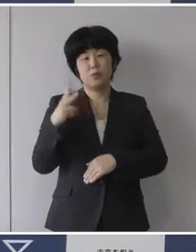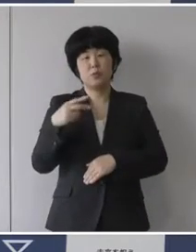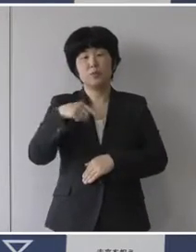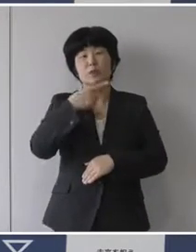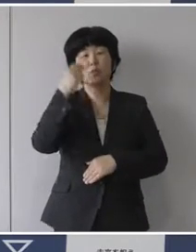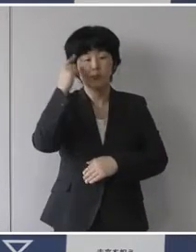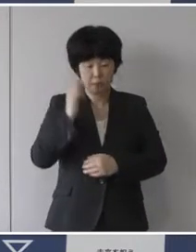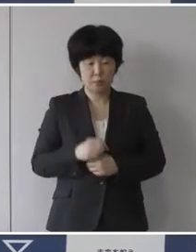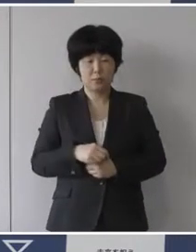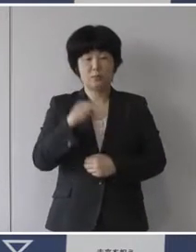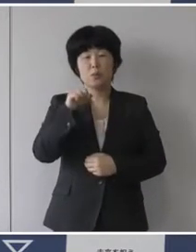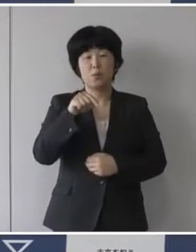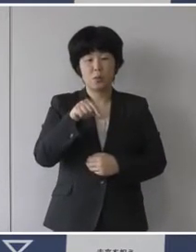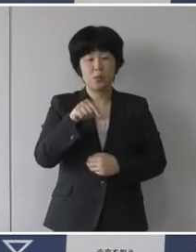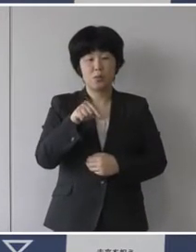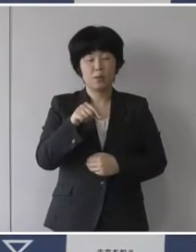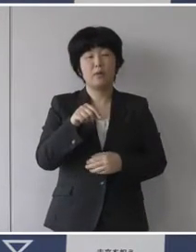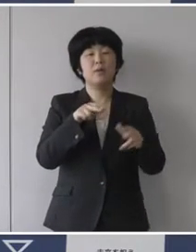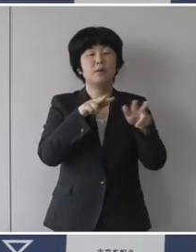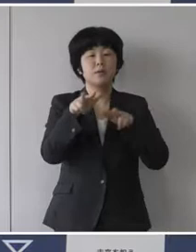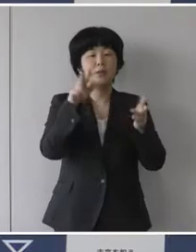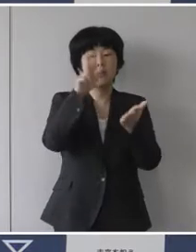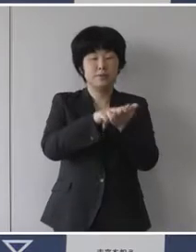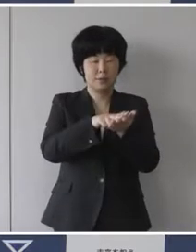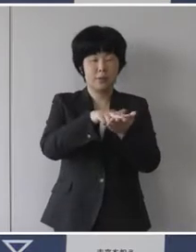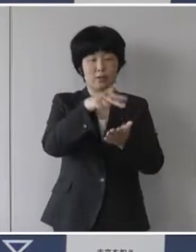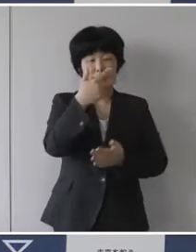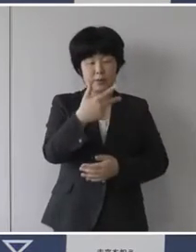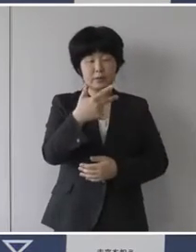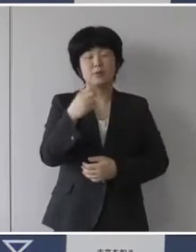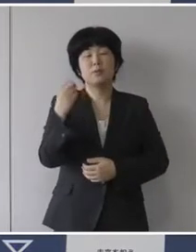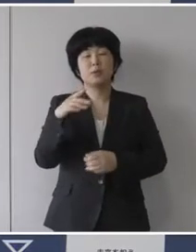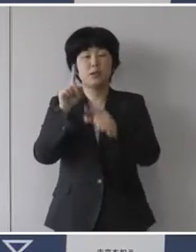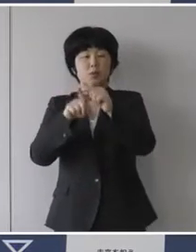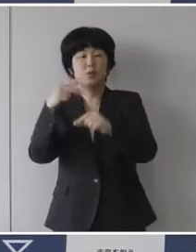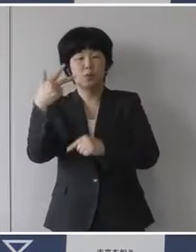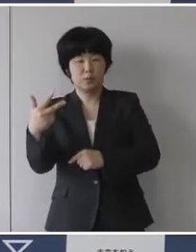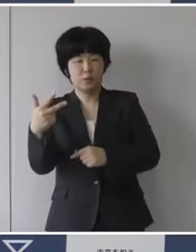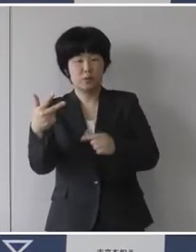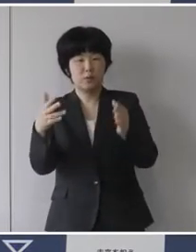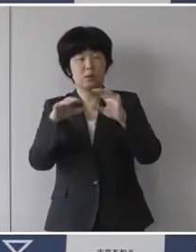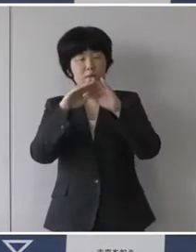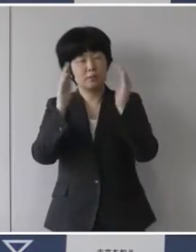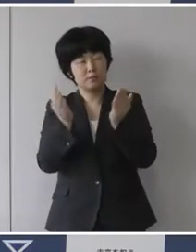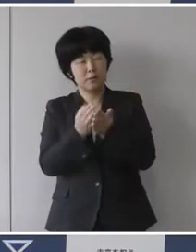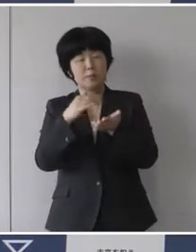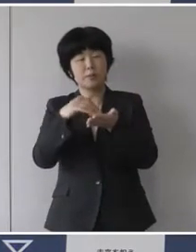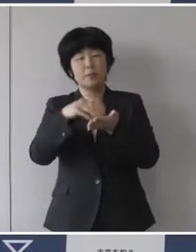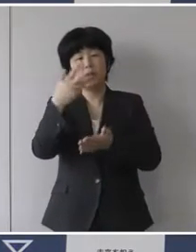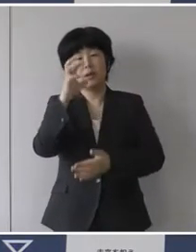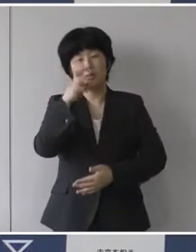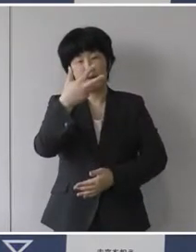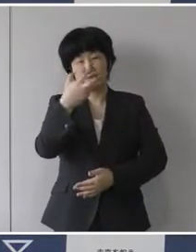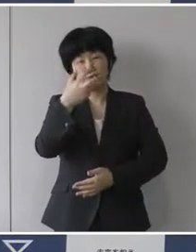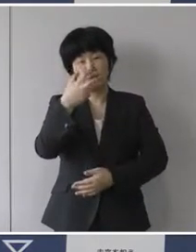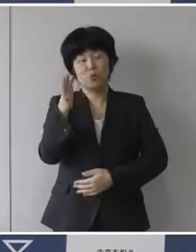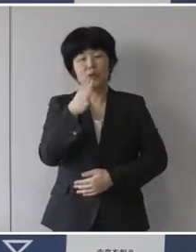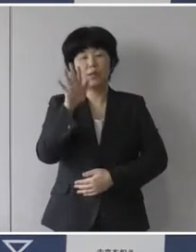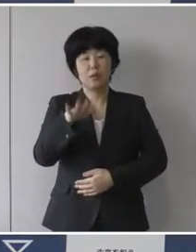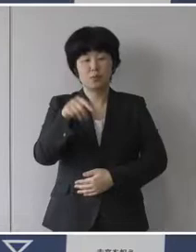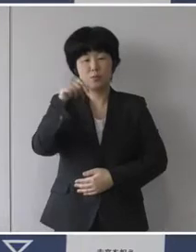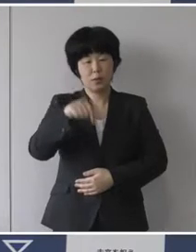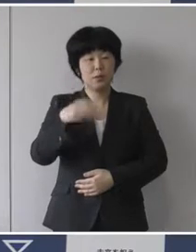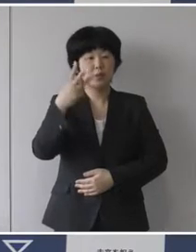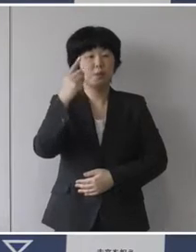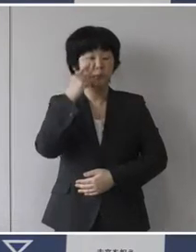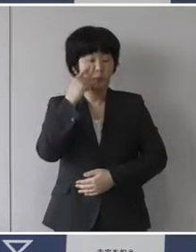中核市、政令市が80ぐらいあると思いますが、3市目ということになると思います。3つの市、3